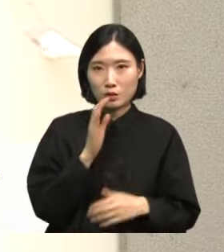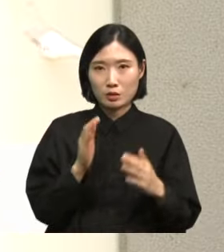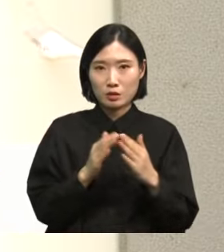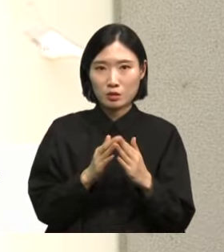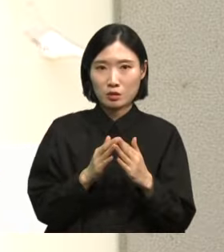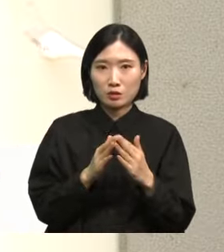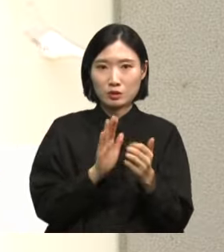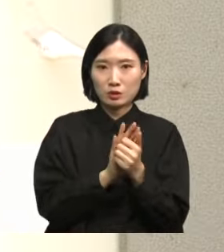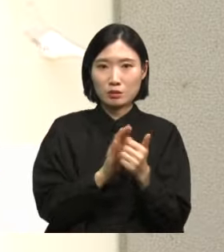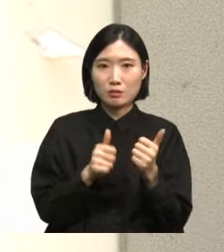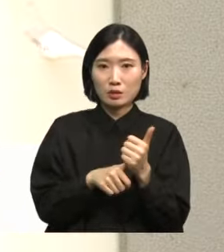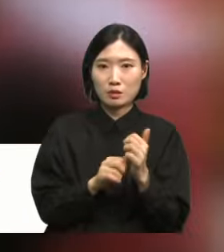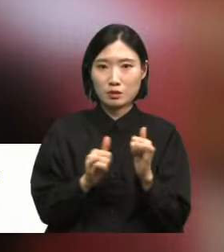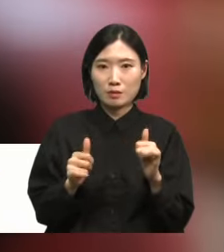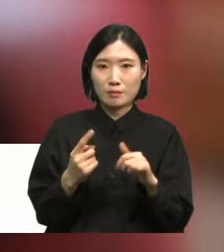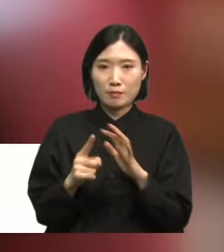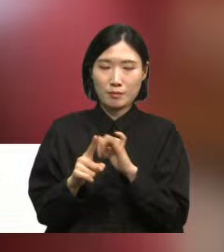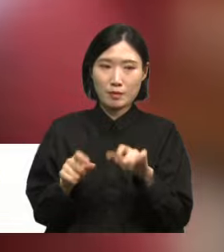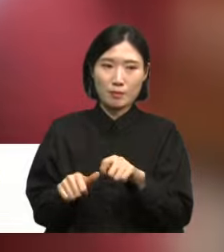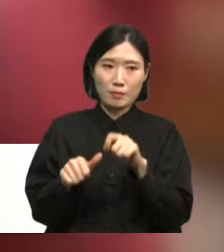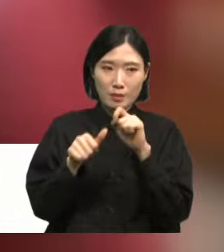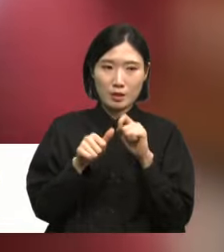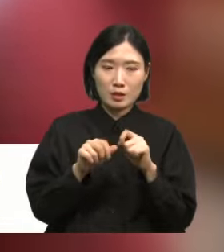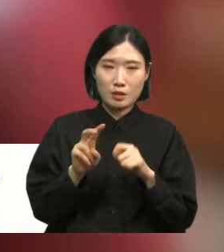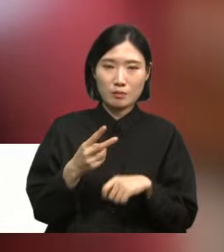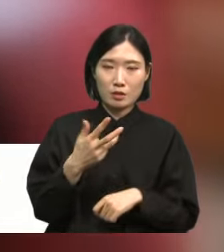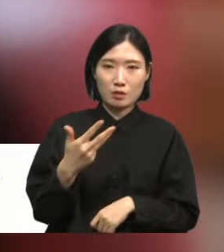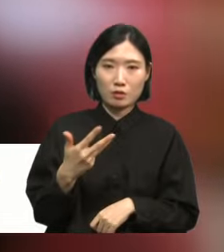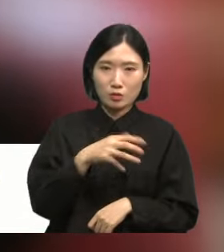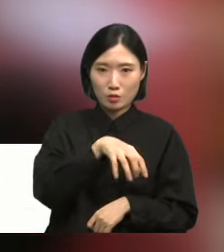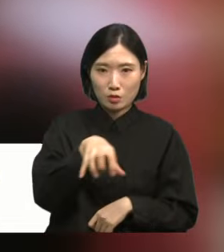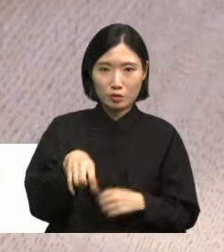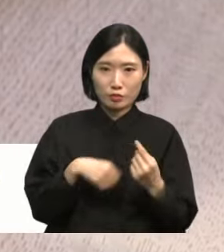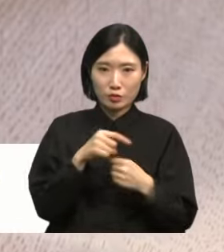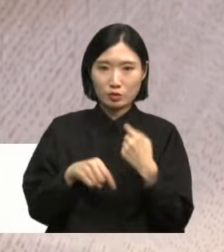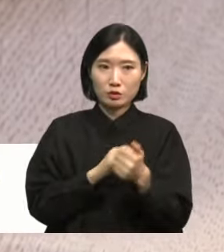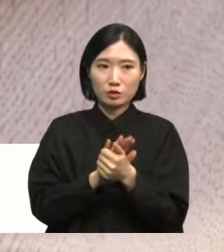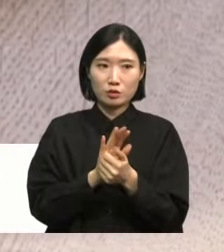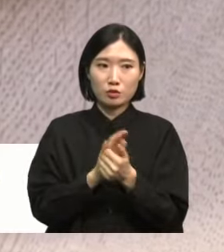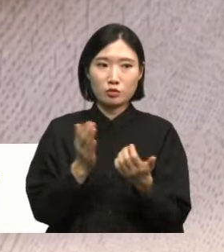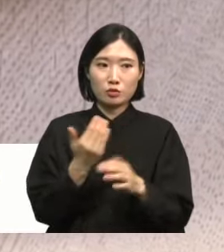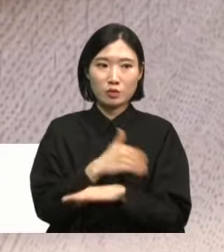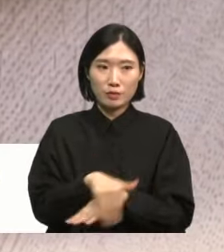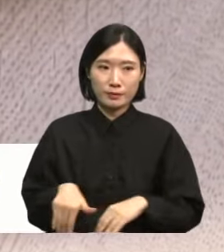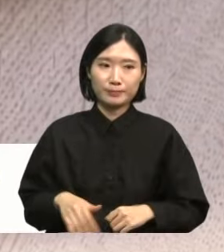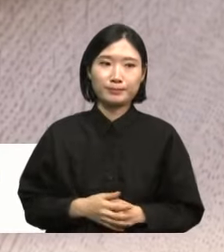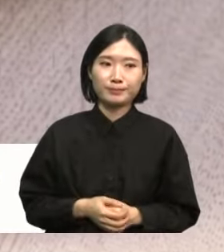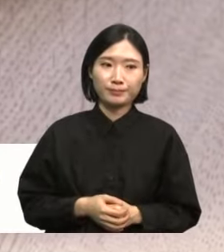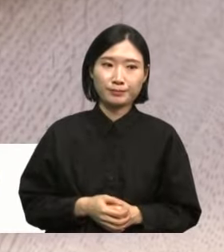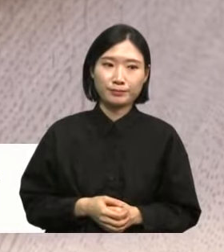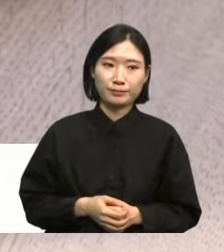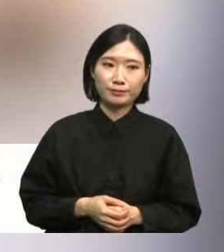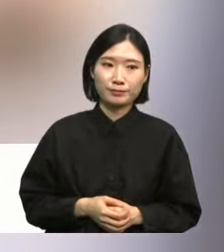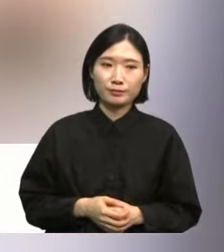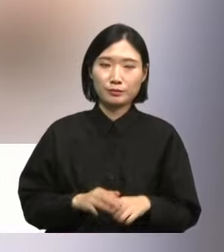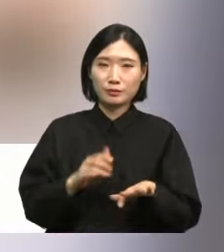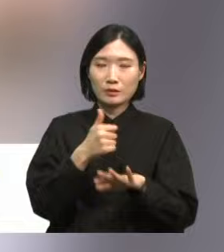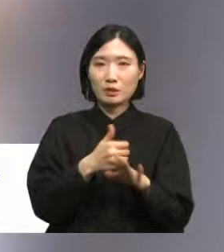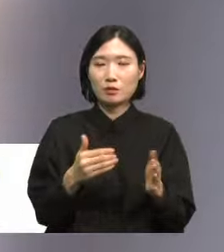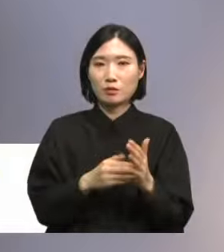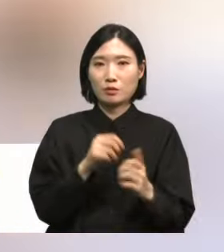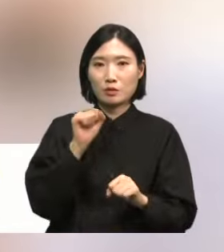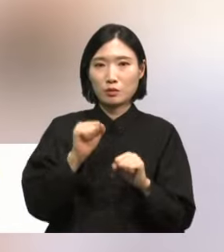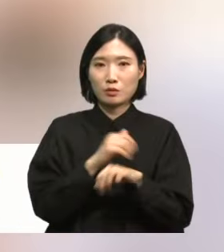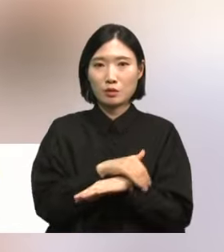매니저 한 명을 채용해 지역내 경로당 208 개소의 운영을 지원할 계획이라고 밝혔습니다 올해 말까지 활동